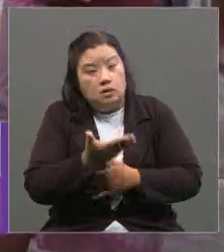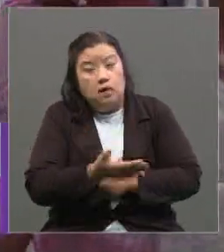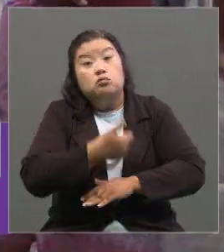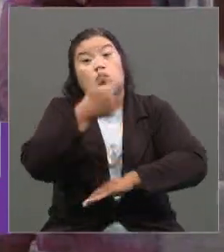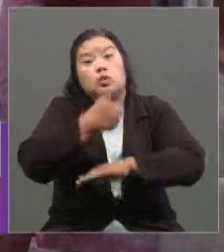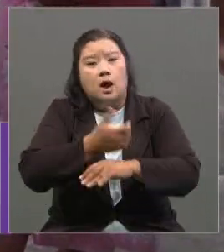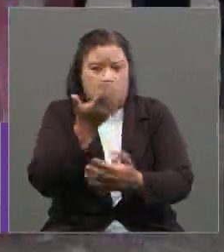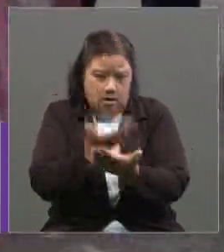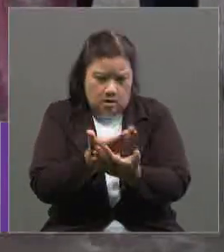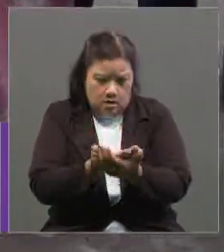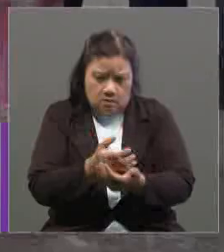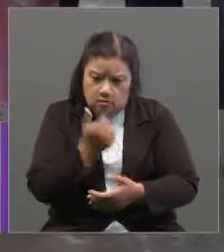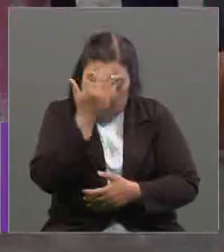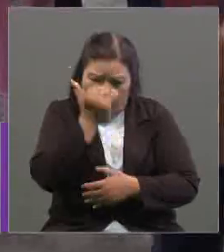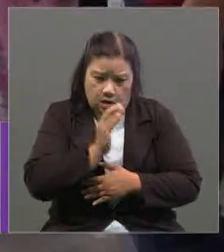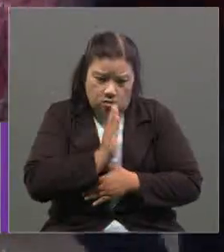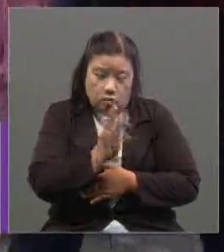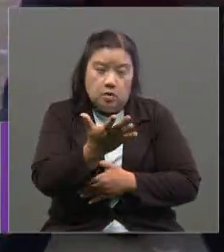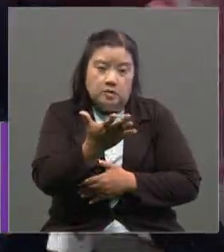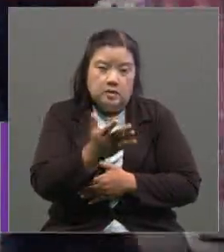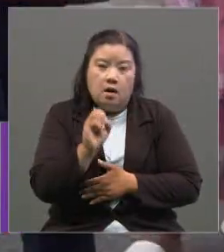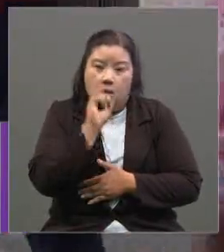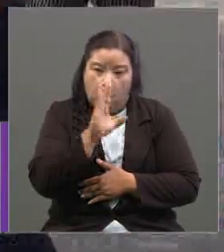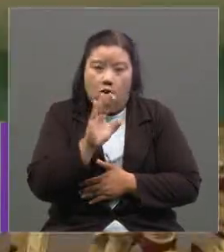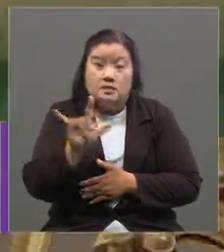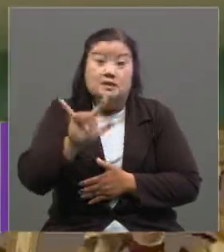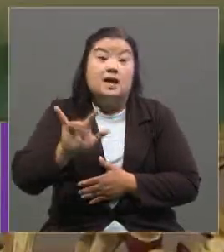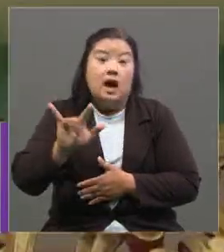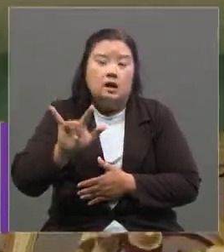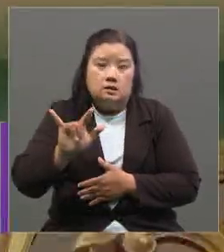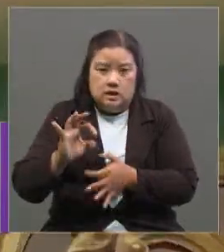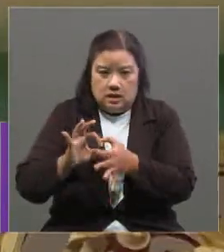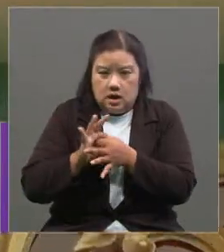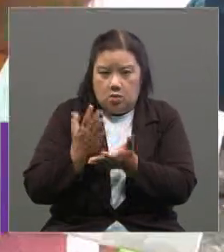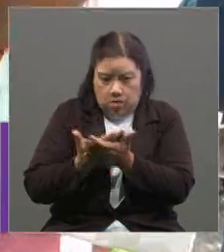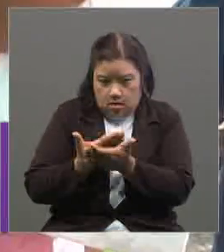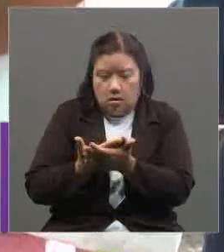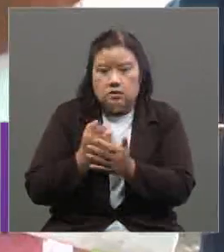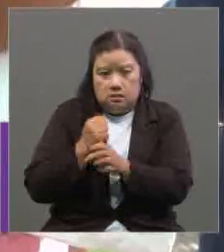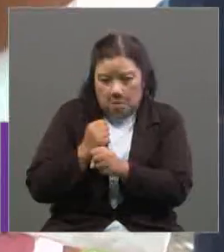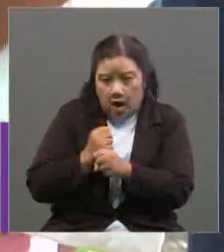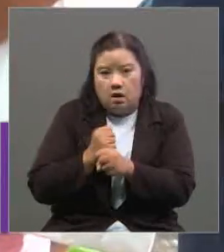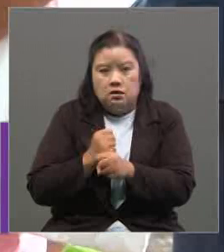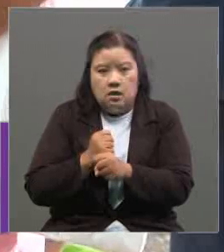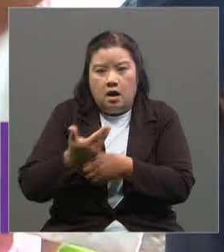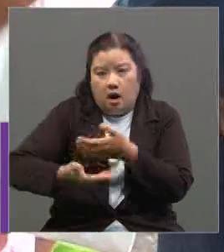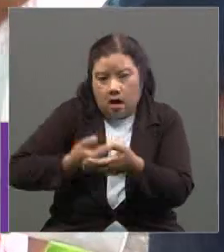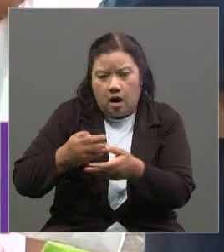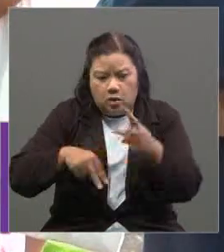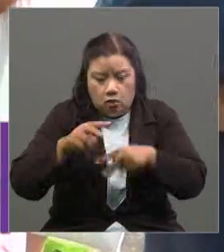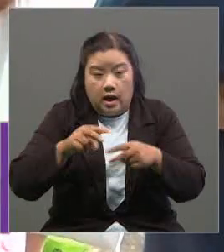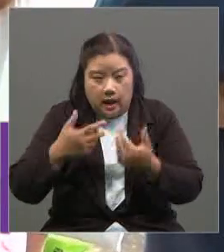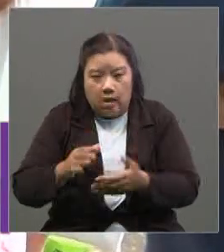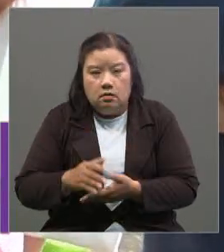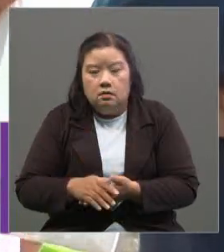บริหารเงินไม่โปร่งใสมีการให้ญาติสนิทของตัวเองเนี่ยเข้ามายุ่งเกี่ยวกิจการภายในวัดแล้วมีการ